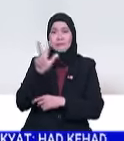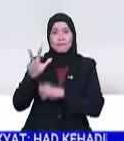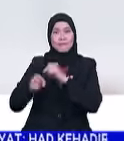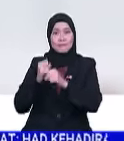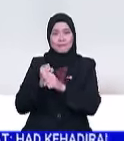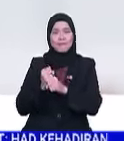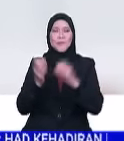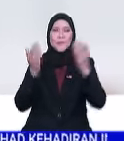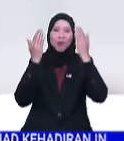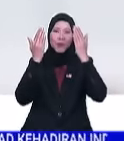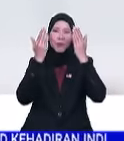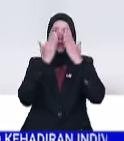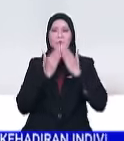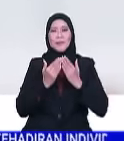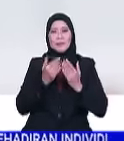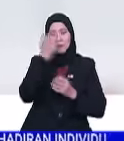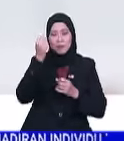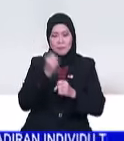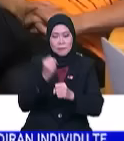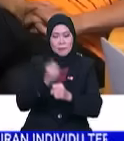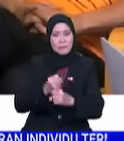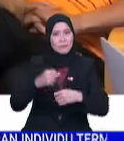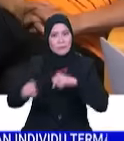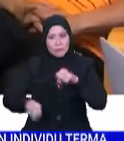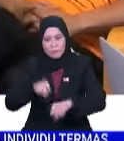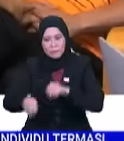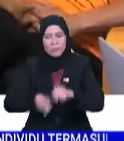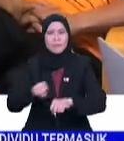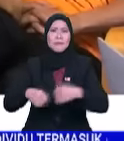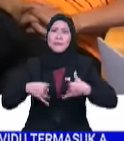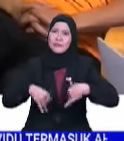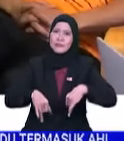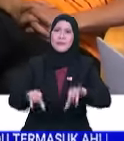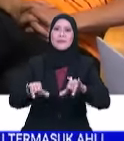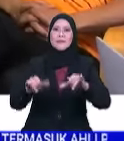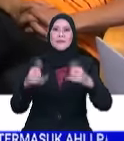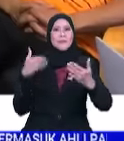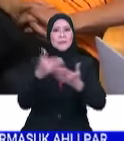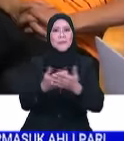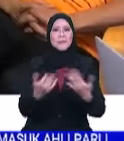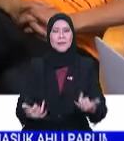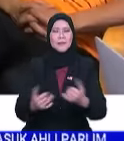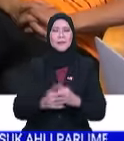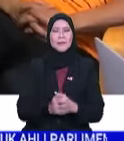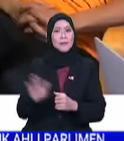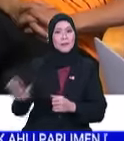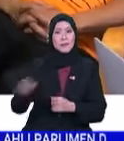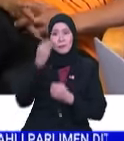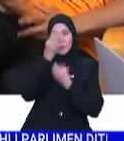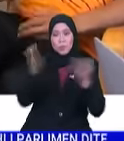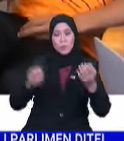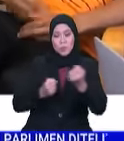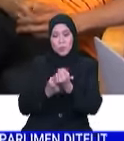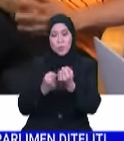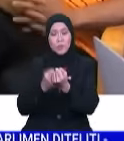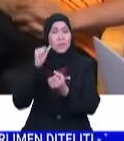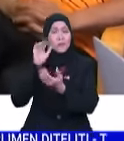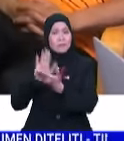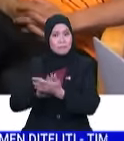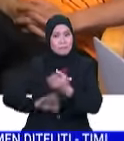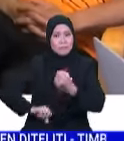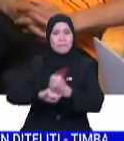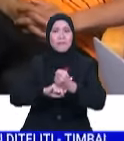tahun itu bersyukur apabila kariernya masih bertahan sehingga hari ini. Malah, beliau turut menegaskan sokongan daripada isterinya